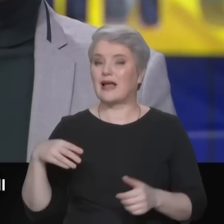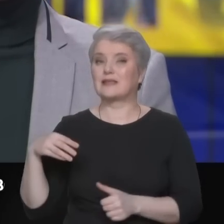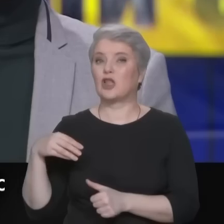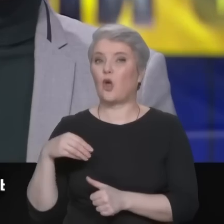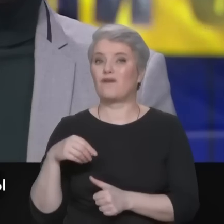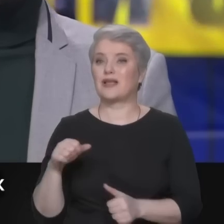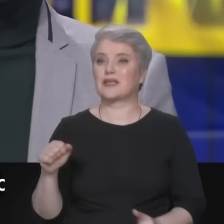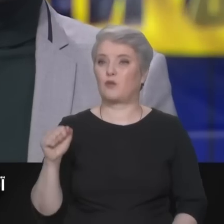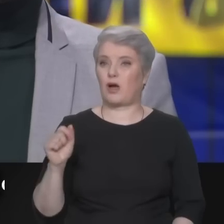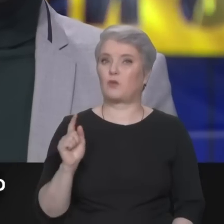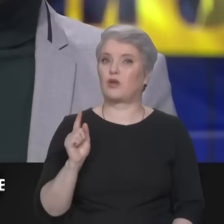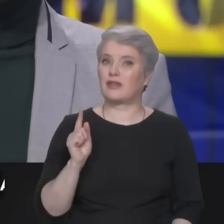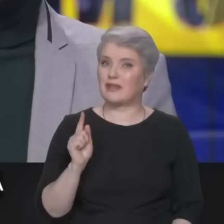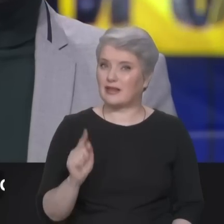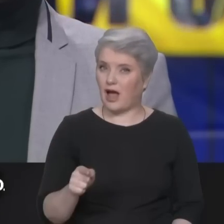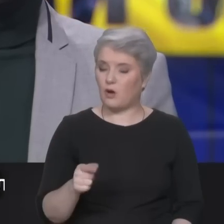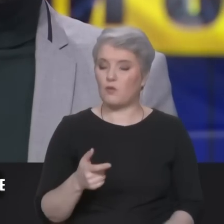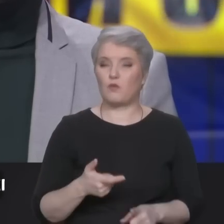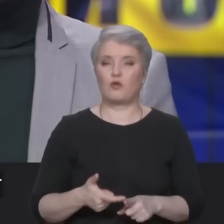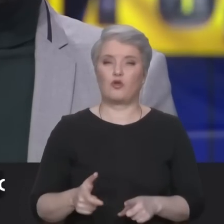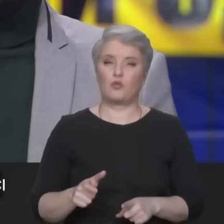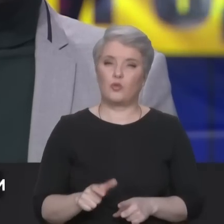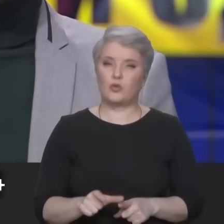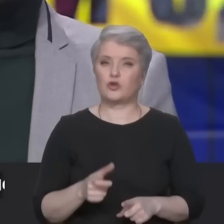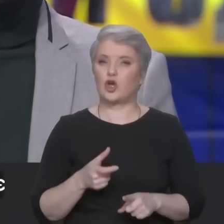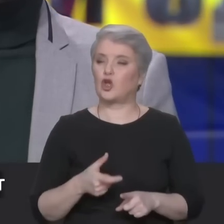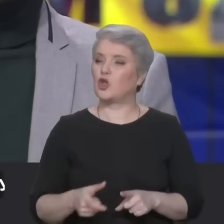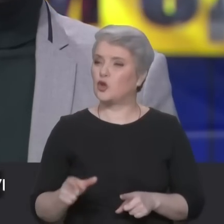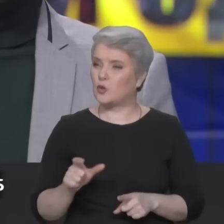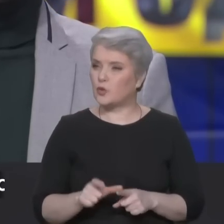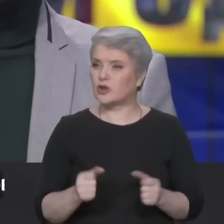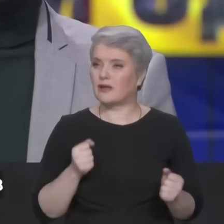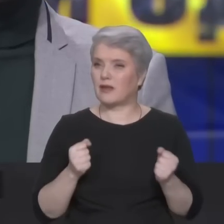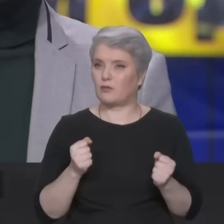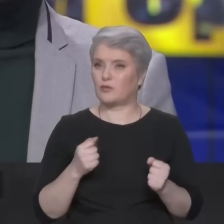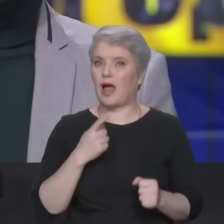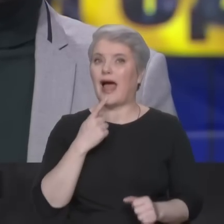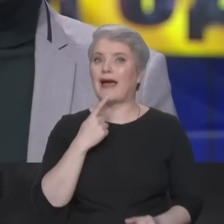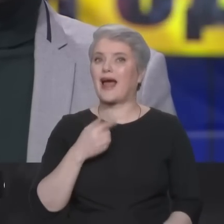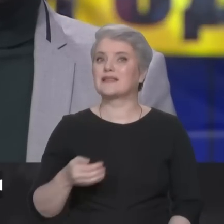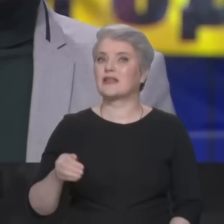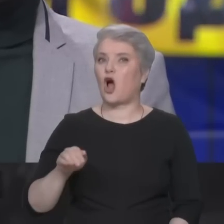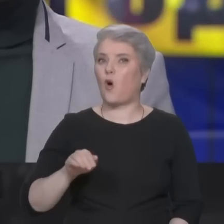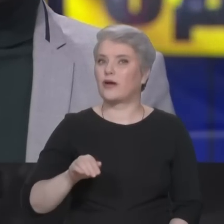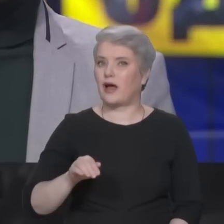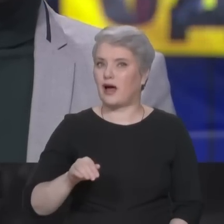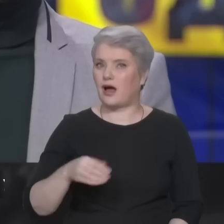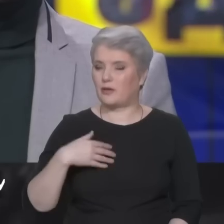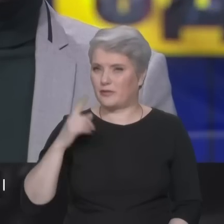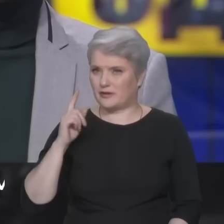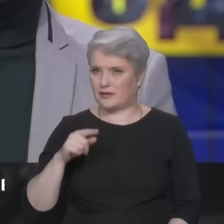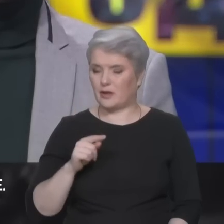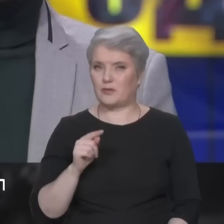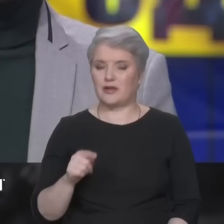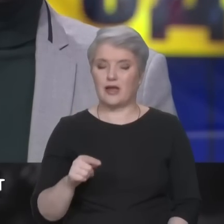Слов'янськ-Бахмут. Там, насправді, дуже-дуже-дуже напружено. Красного Рати, що ми знаємо,